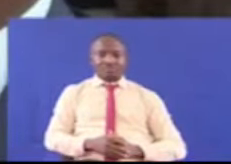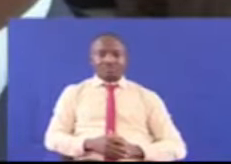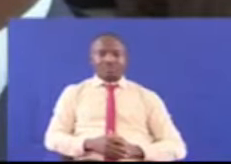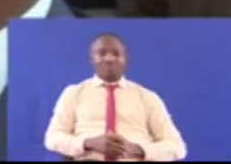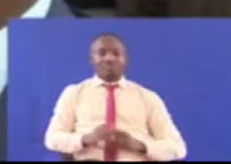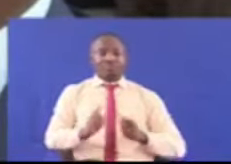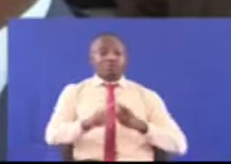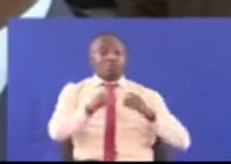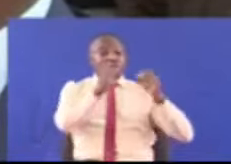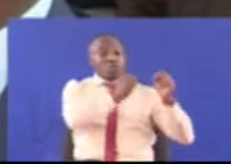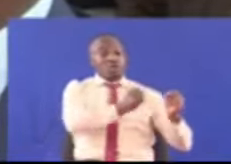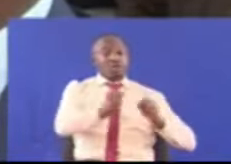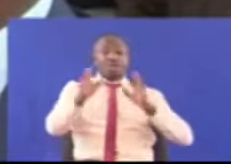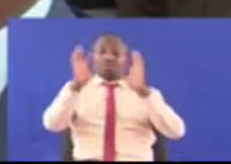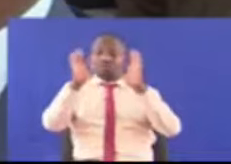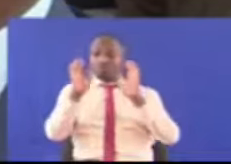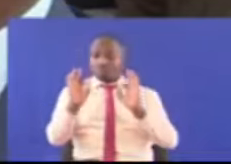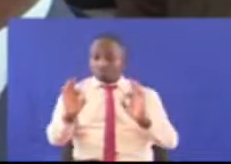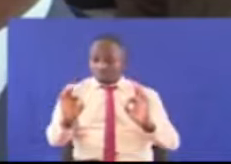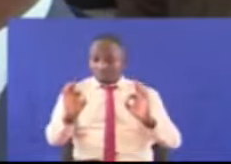Kenda juu.